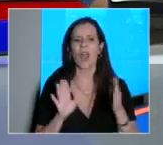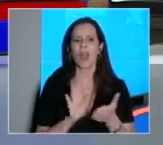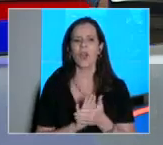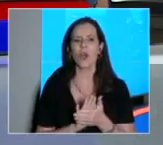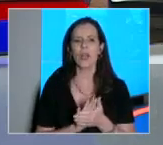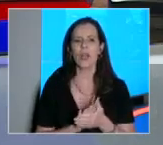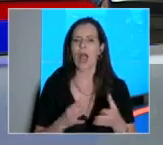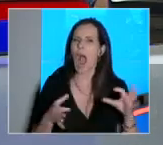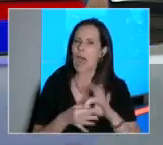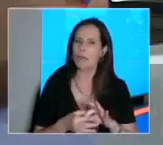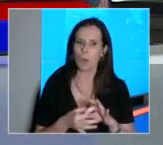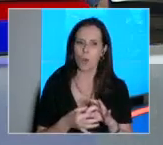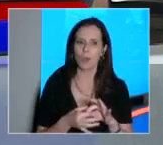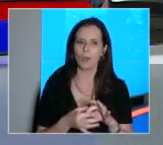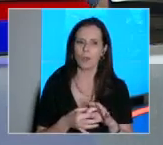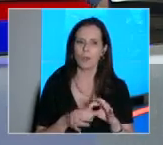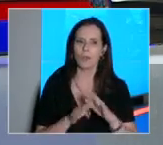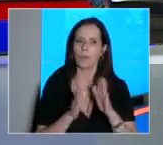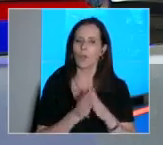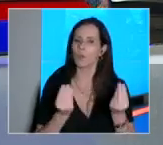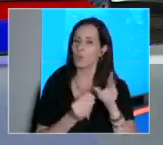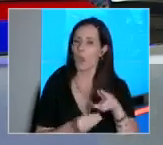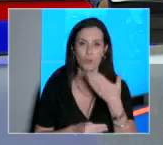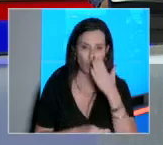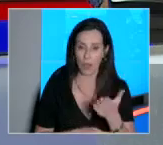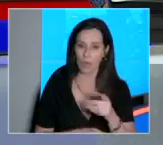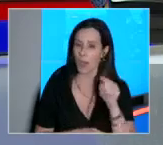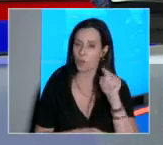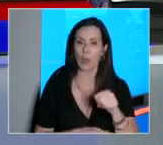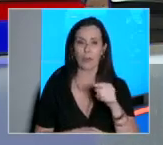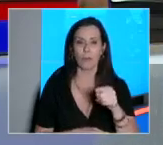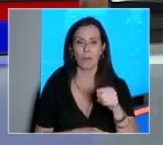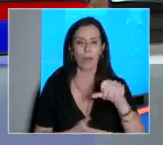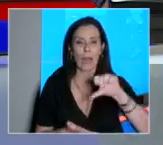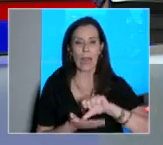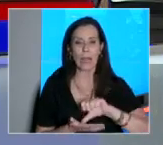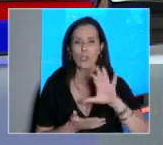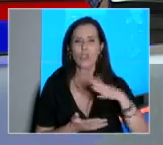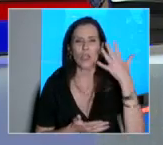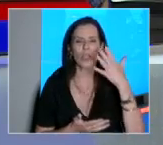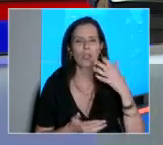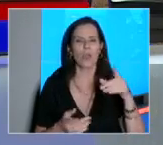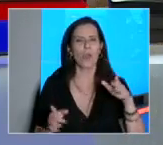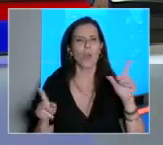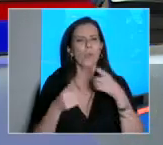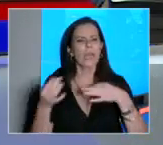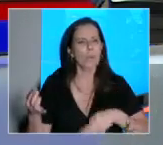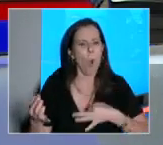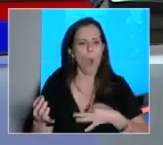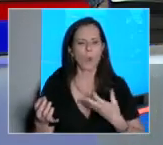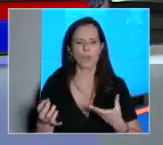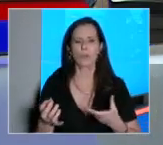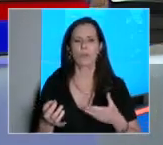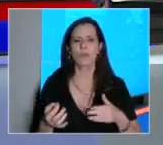הצלחה. החיבור בכל המופעים שהיום יש לך, אתה יורד לעיר העתיקה, יש לך שם מוזיקה מזרחית עם עוד, ואתה ברי